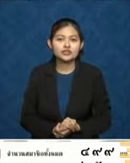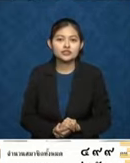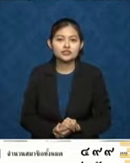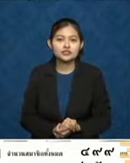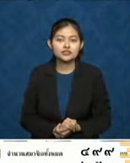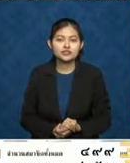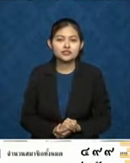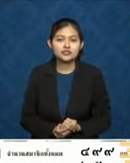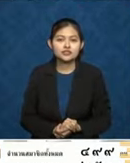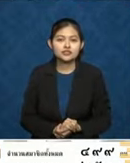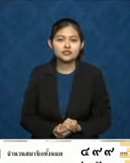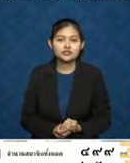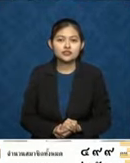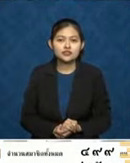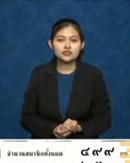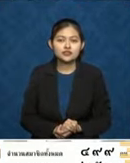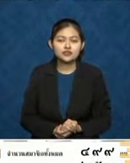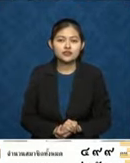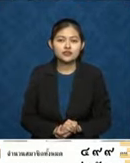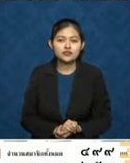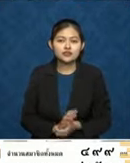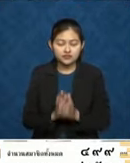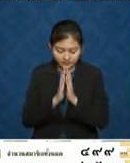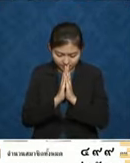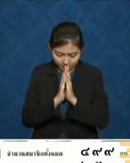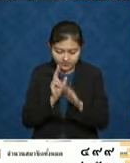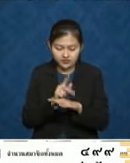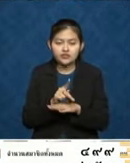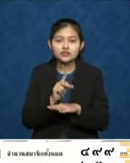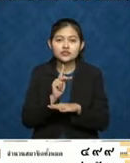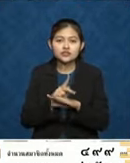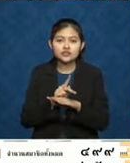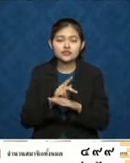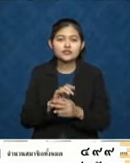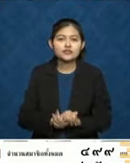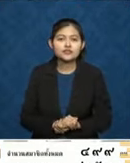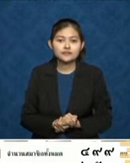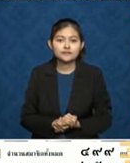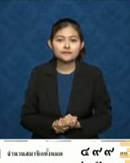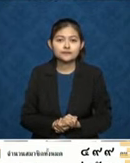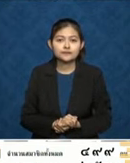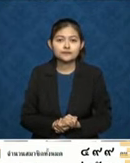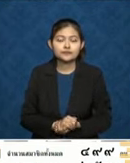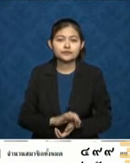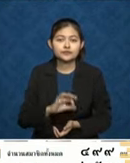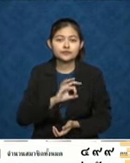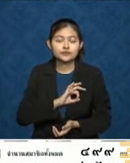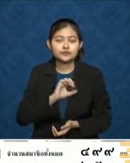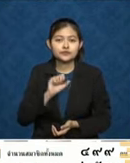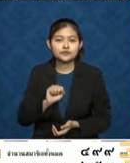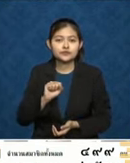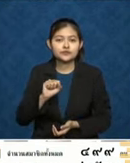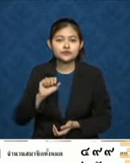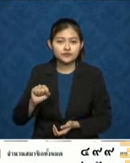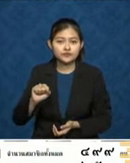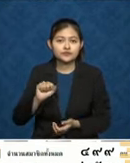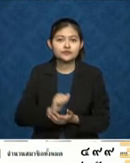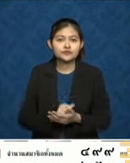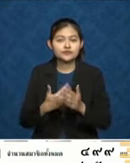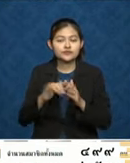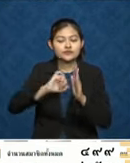ครับท่านประธานที่เคารพดิฉันนางสาวศรีโสภาโกธคำลือสมาชิกสภาผู้แทนราษฎร